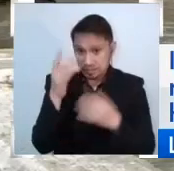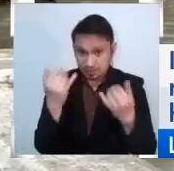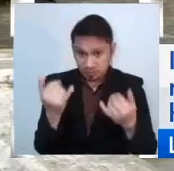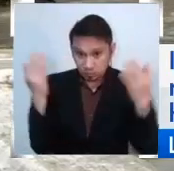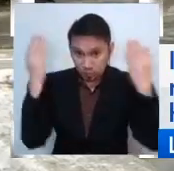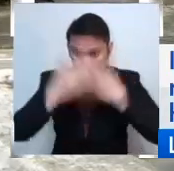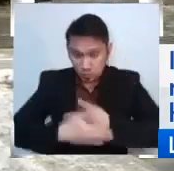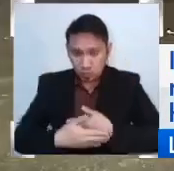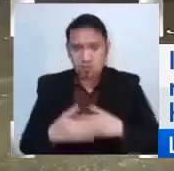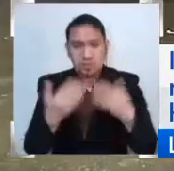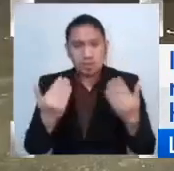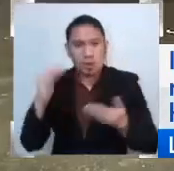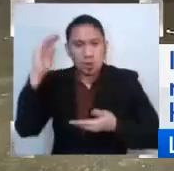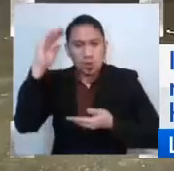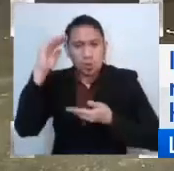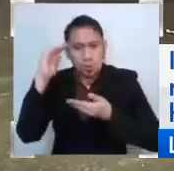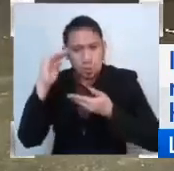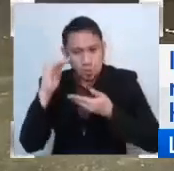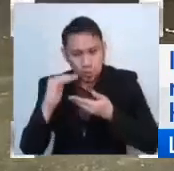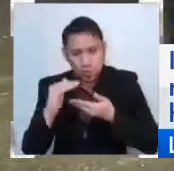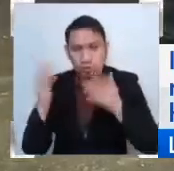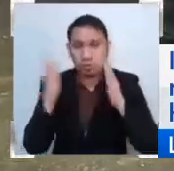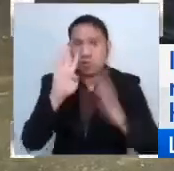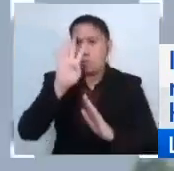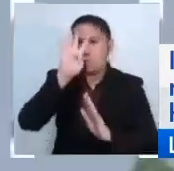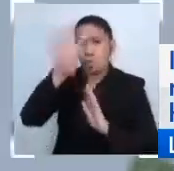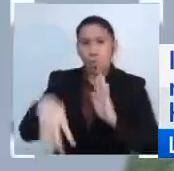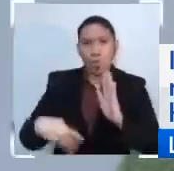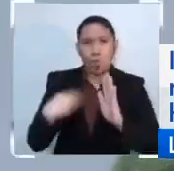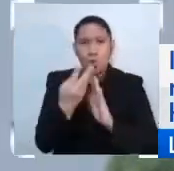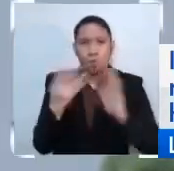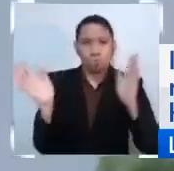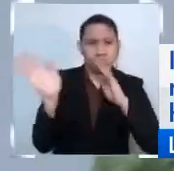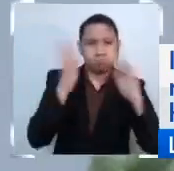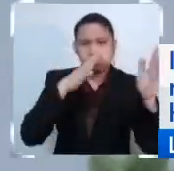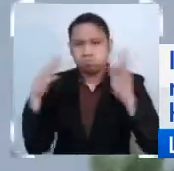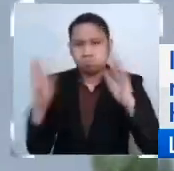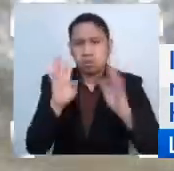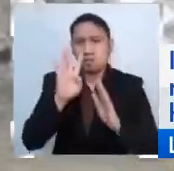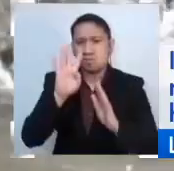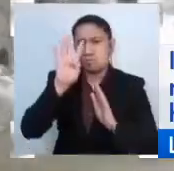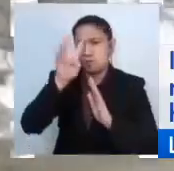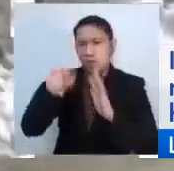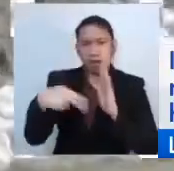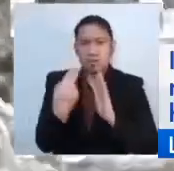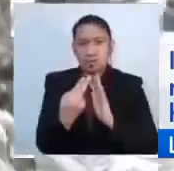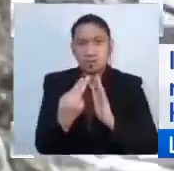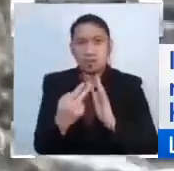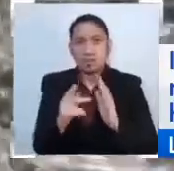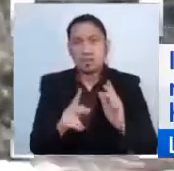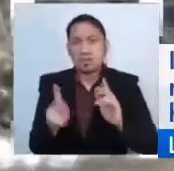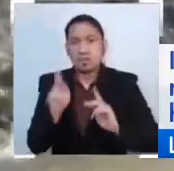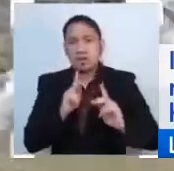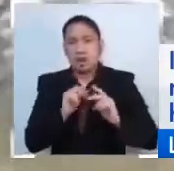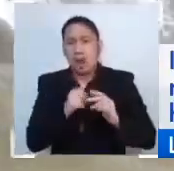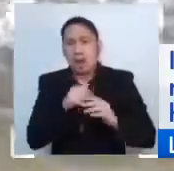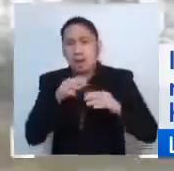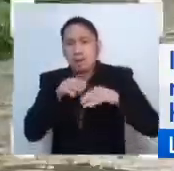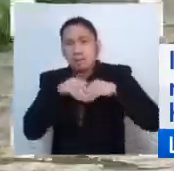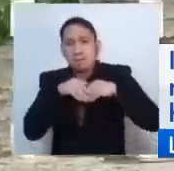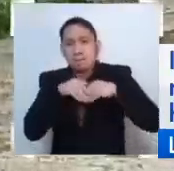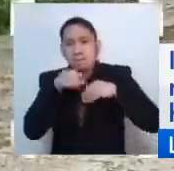ang bagyo matapos ang 4 na oras na paghagupit. Walang nagawa yung mga nasa gusali na kasama natin kanina